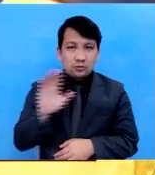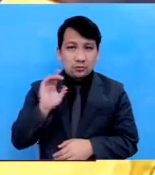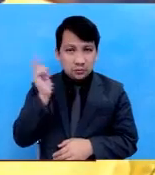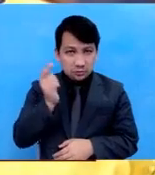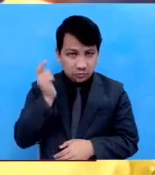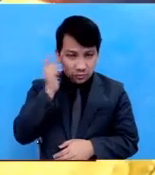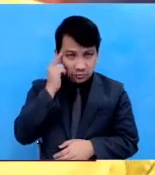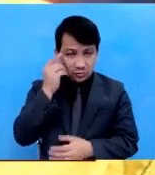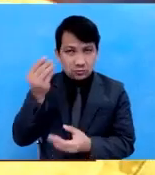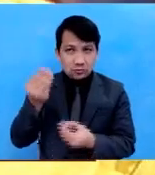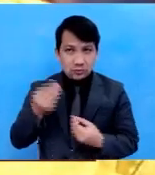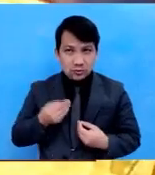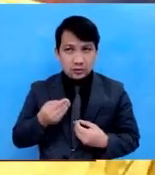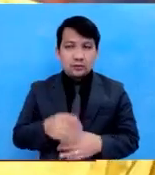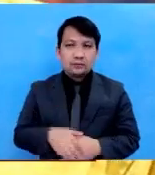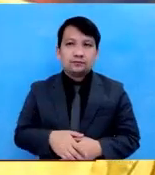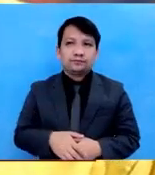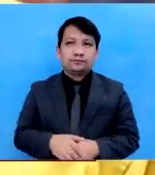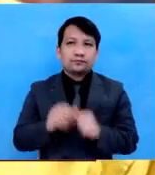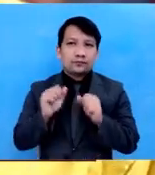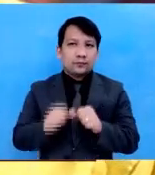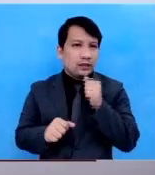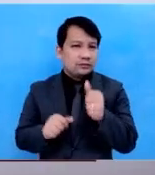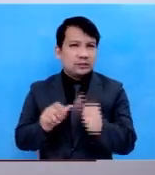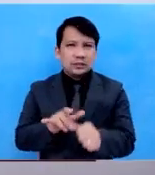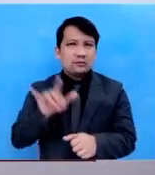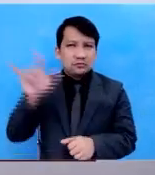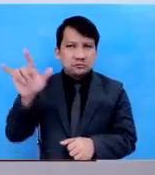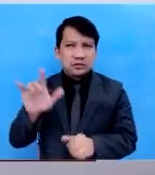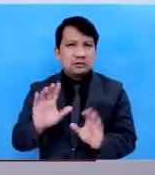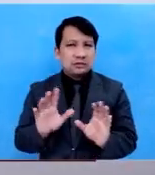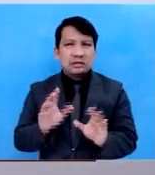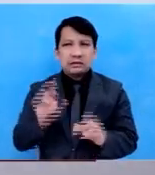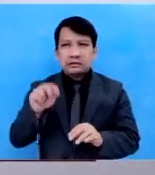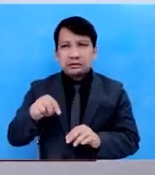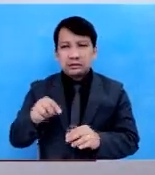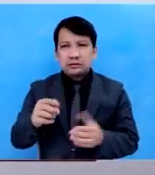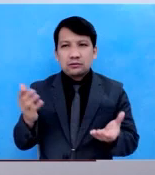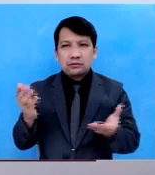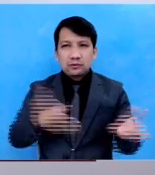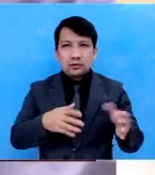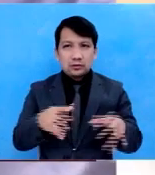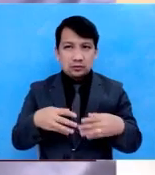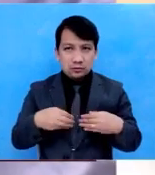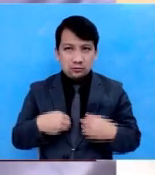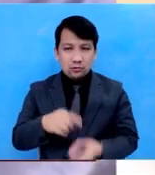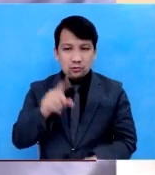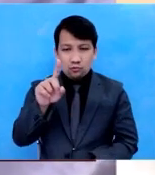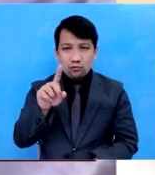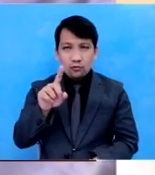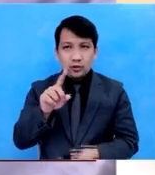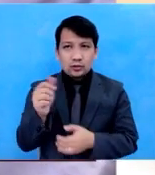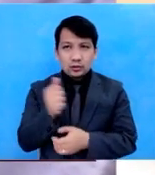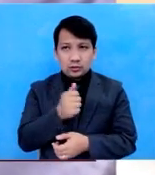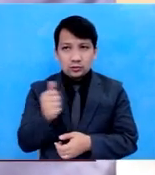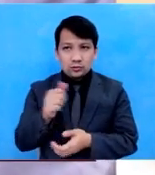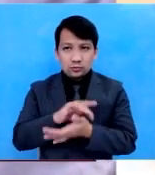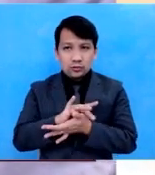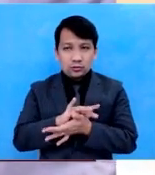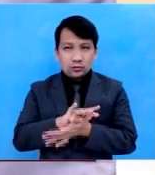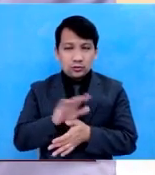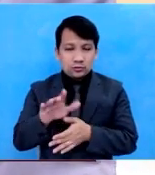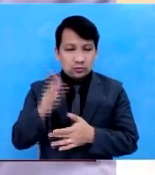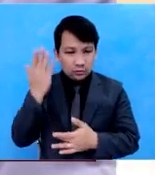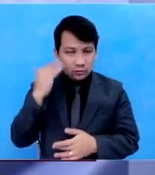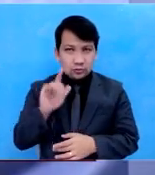amin, hindi na po kailangan mang ibang bansa. Nakatanggap naman daw siya ng one COVID-19 allowance ng tamaan ng virus noong